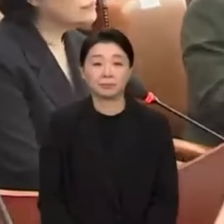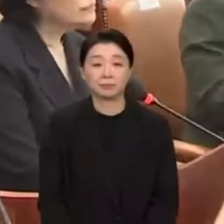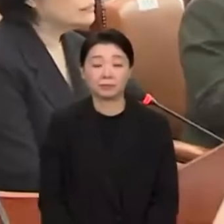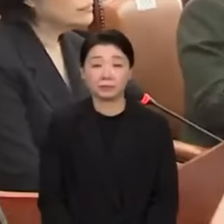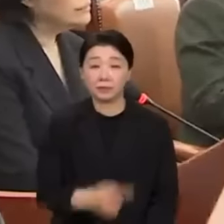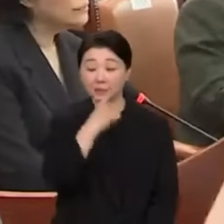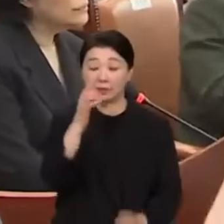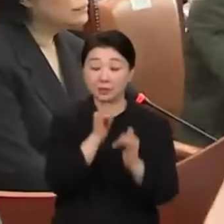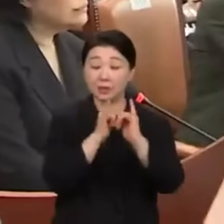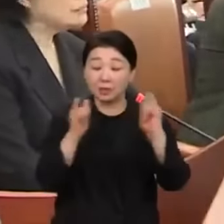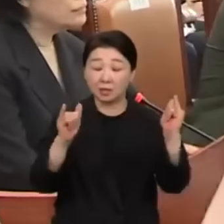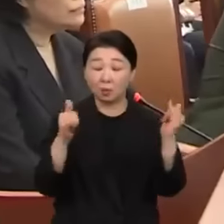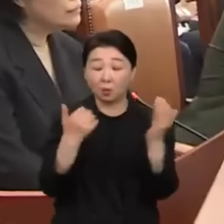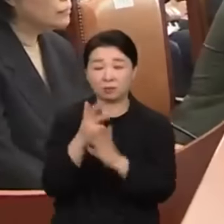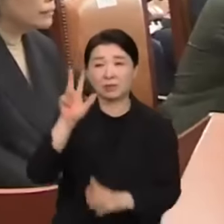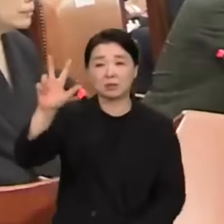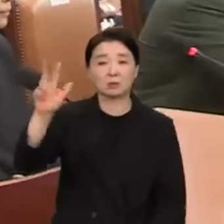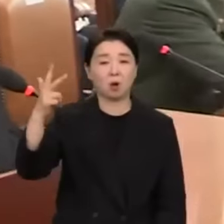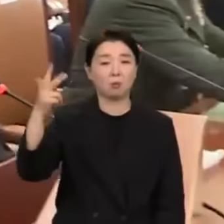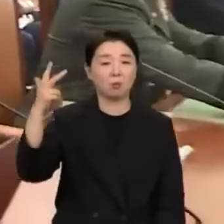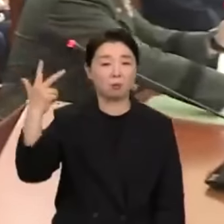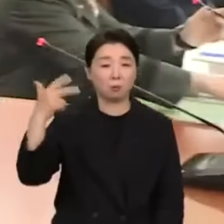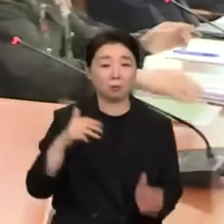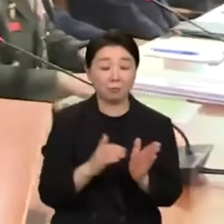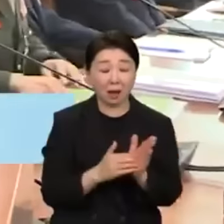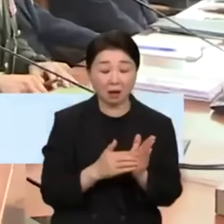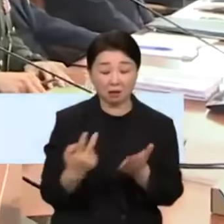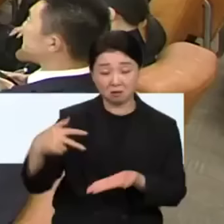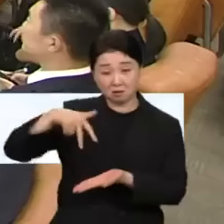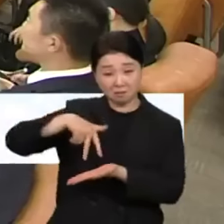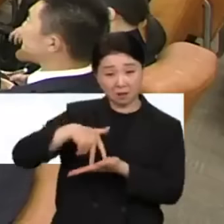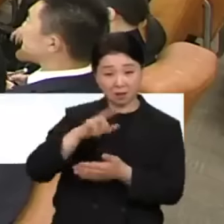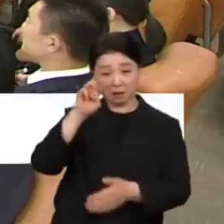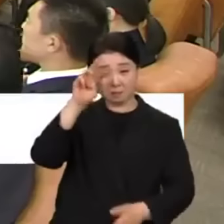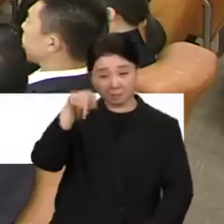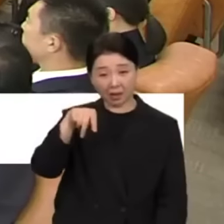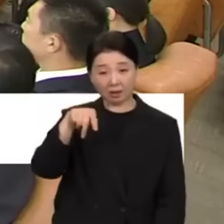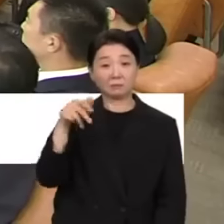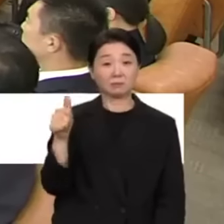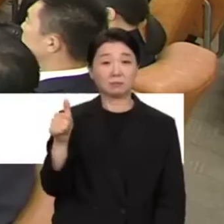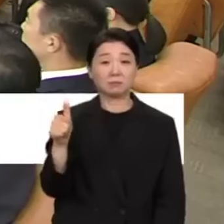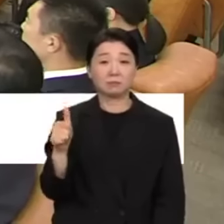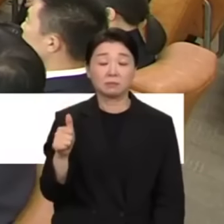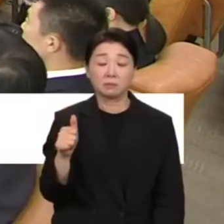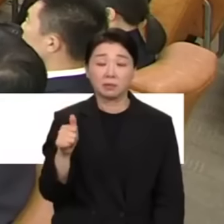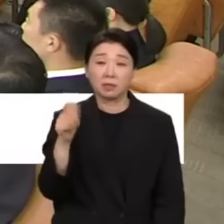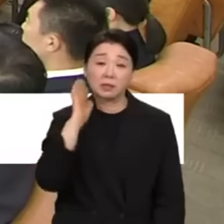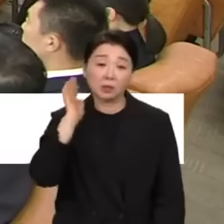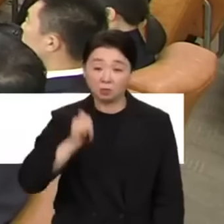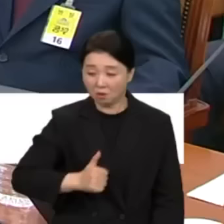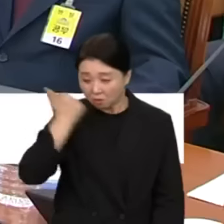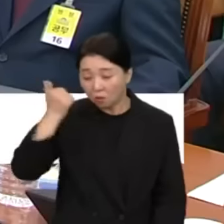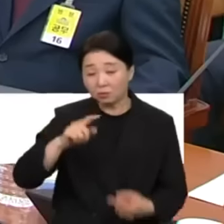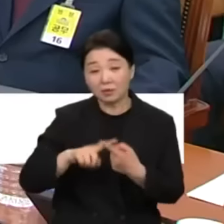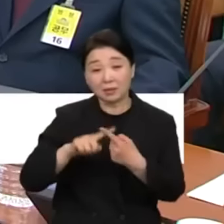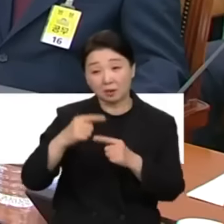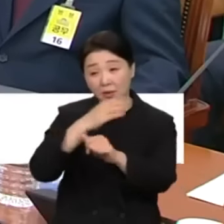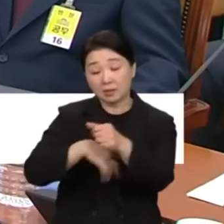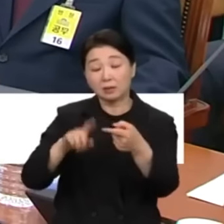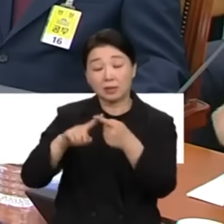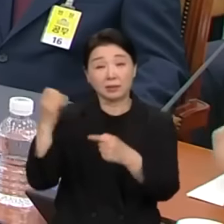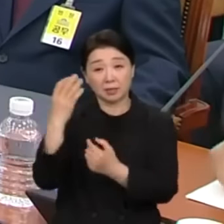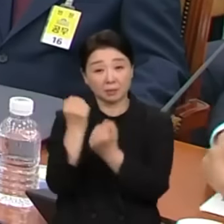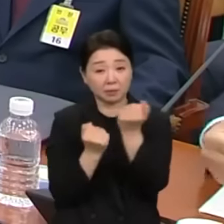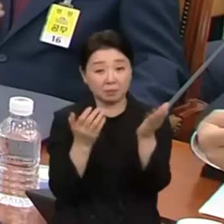증인들이 줄줄이 선서를 거부한 직후 단상에 나선 박정훈 전 수사단장은 VIP 경로설 당시 정황을 다시